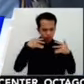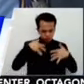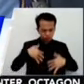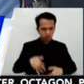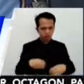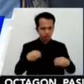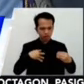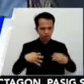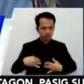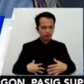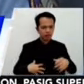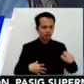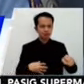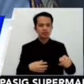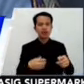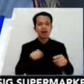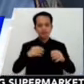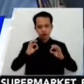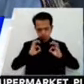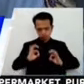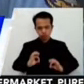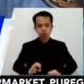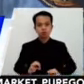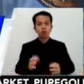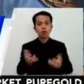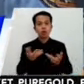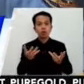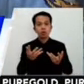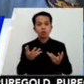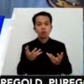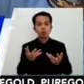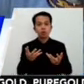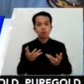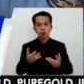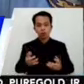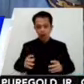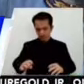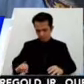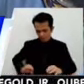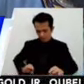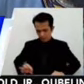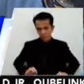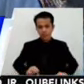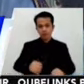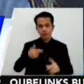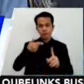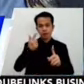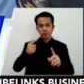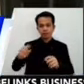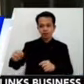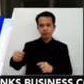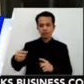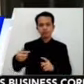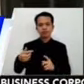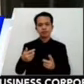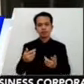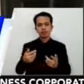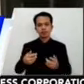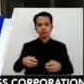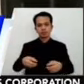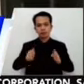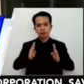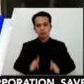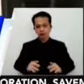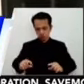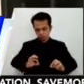ng bala sa ah bandang baba ng ah lower part ng body nila isinugod sila sa